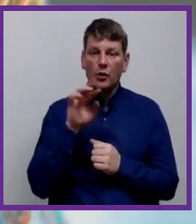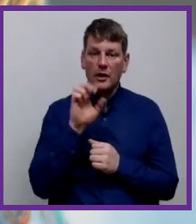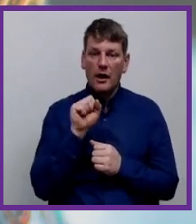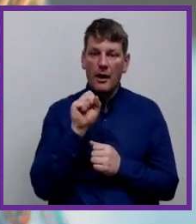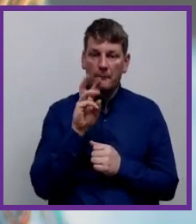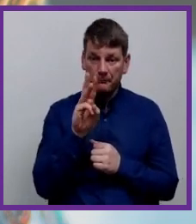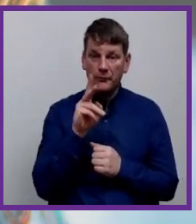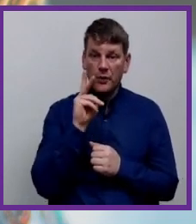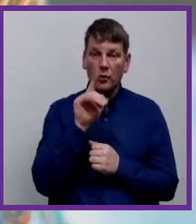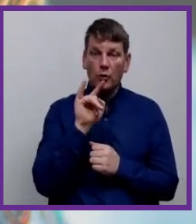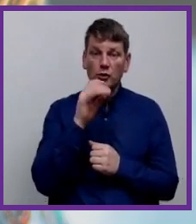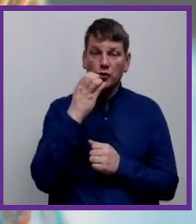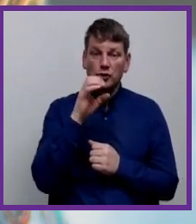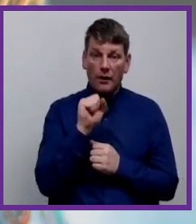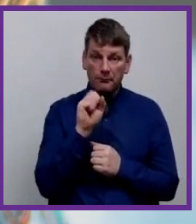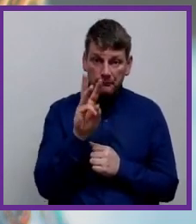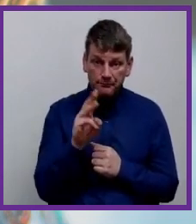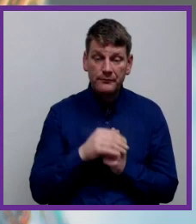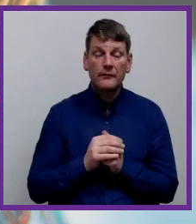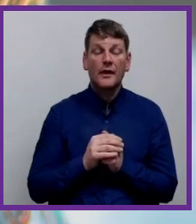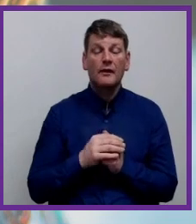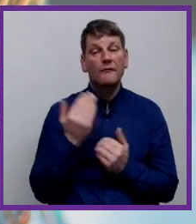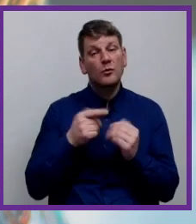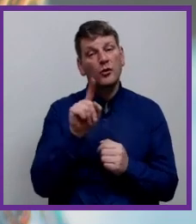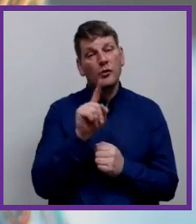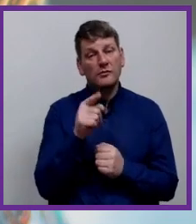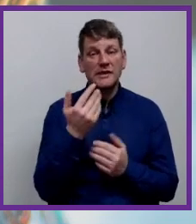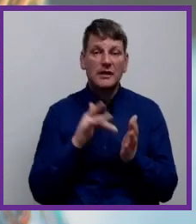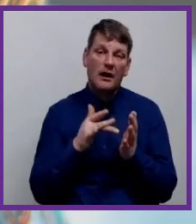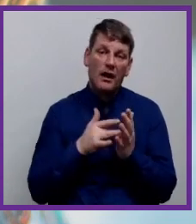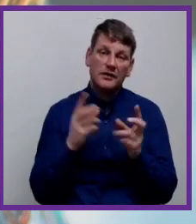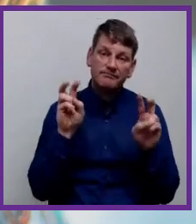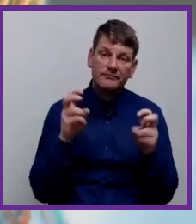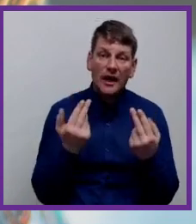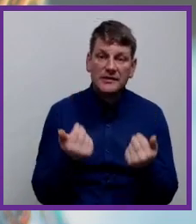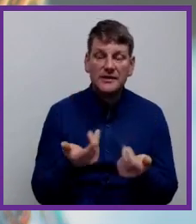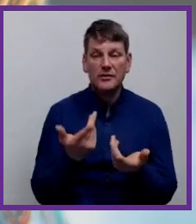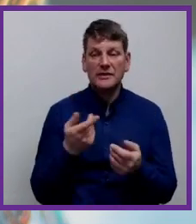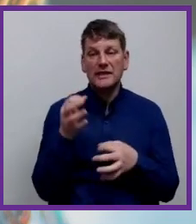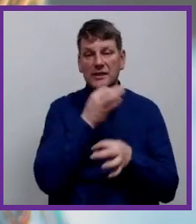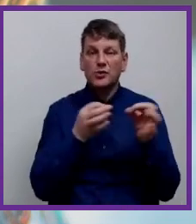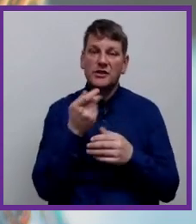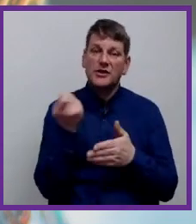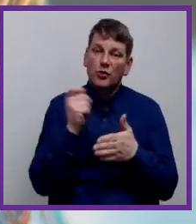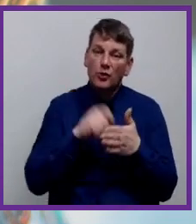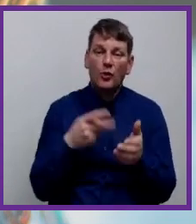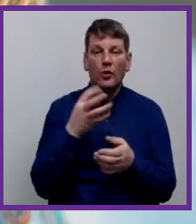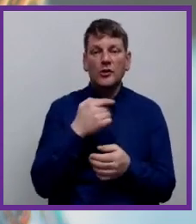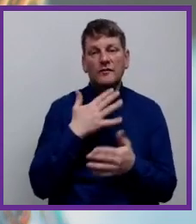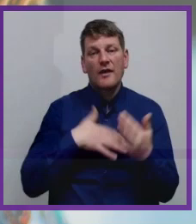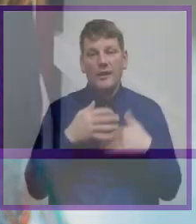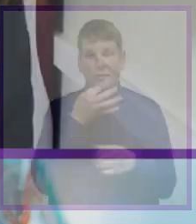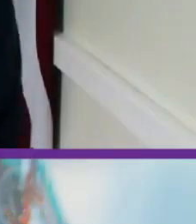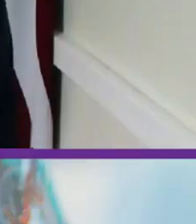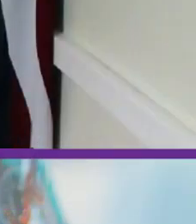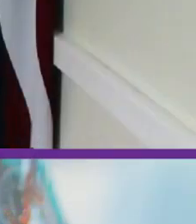kungs, varbūt jums ir kādas atziņas mūsu diskusijas noslēgumā? ko jūs vēlaties padalīties? Nē, es nezinu,